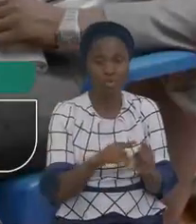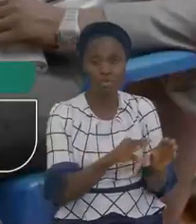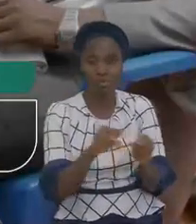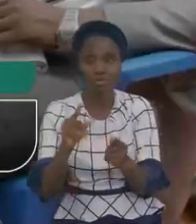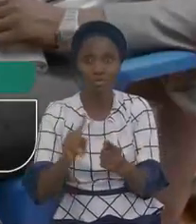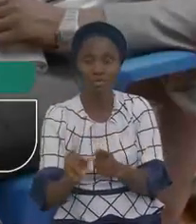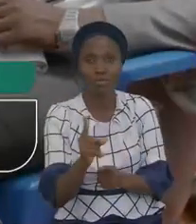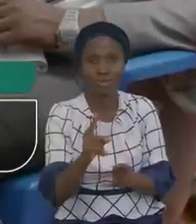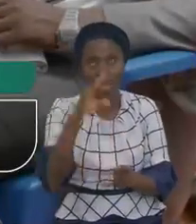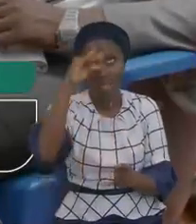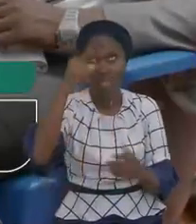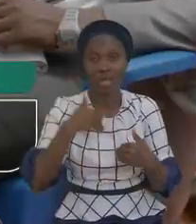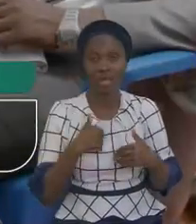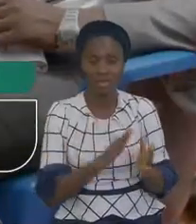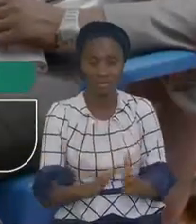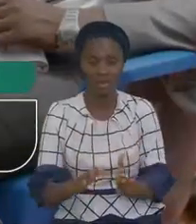arrivons.